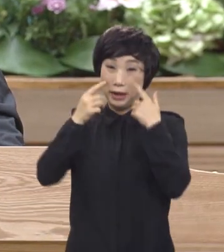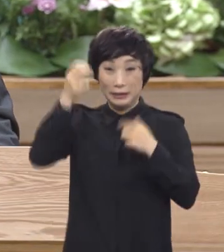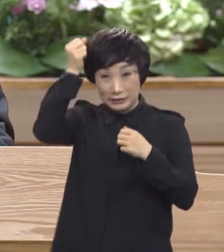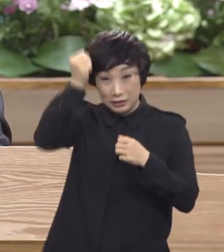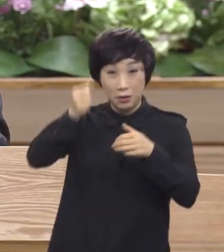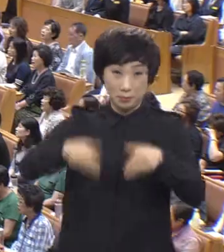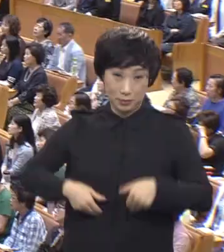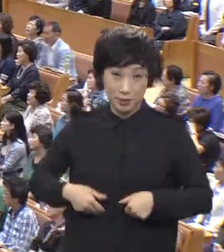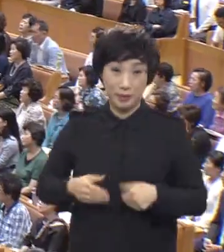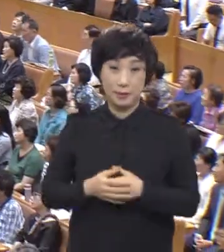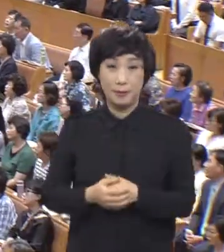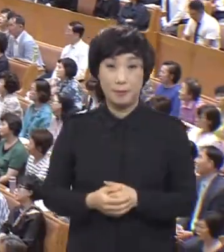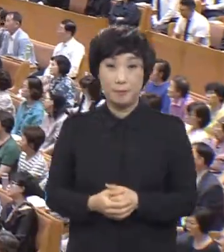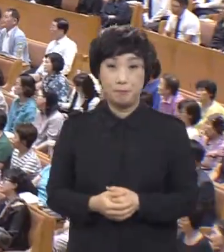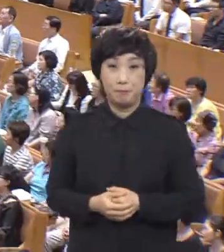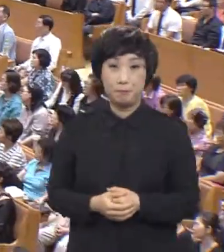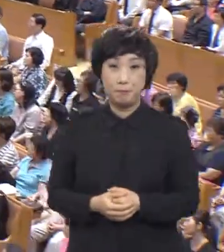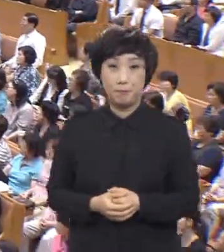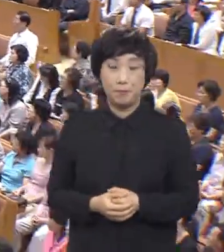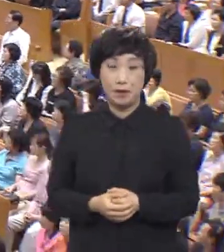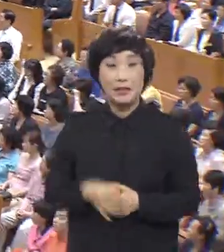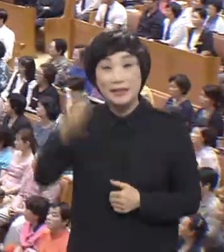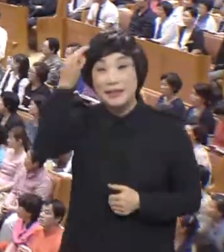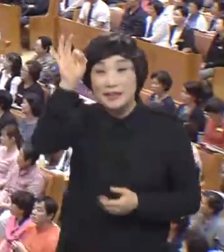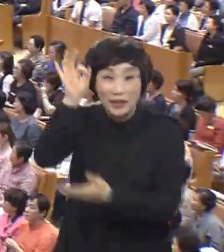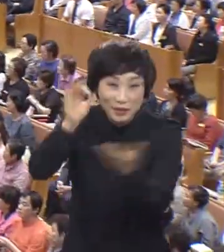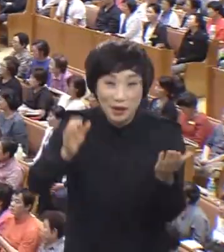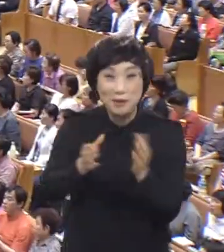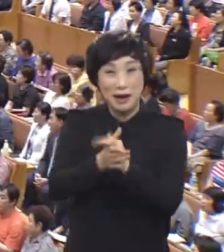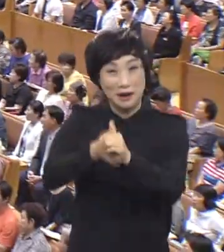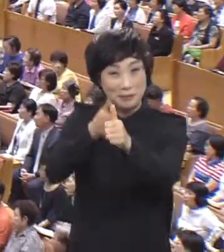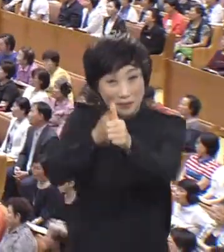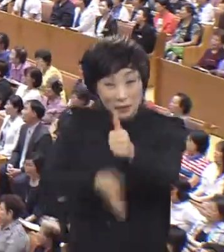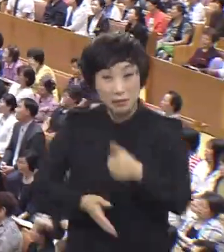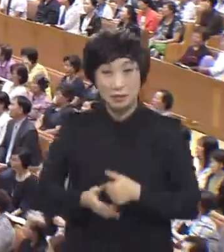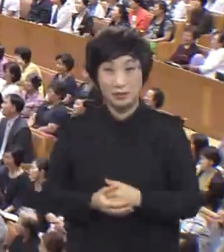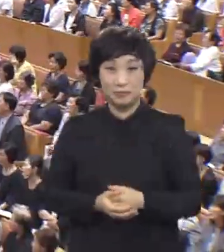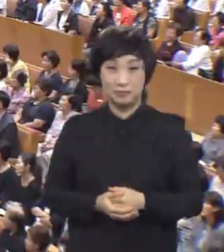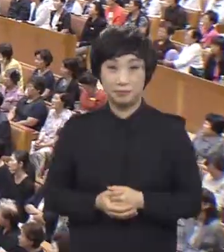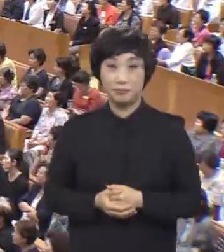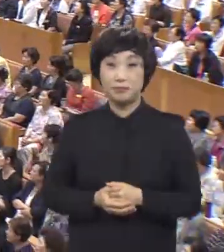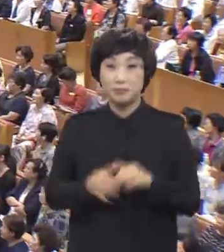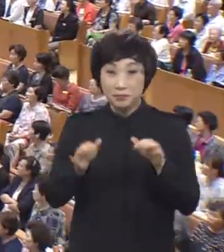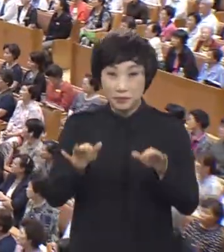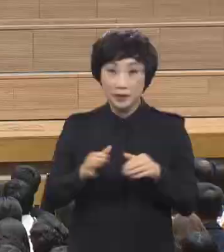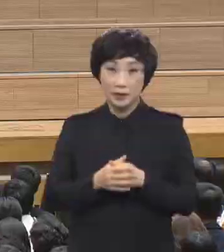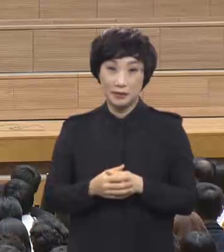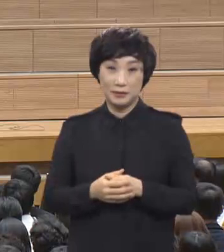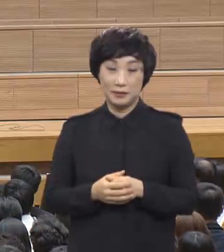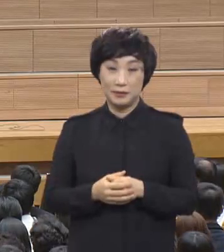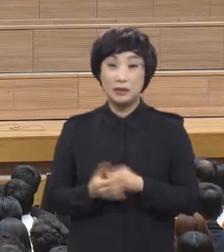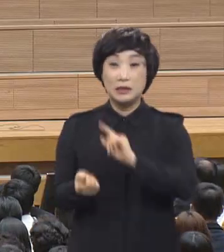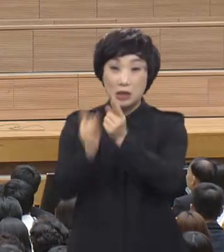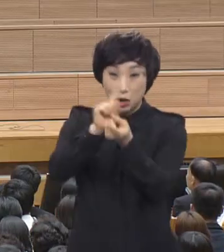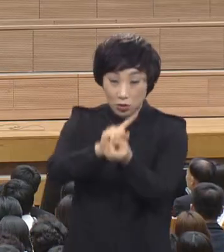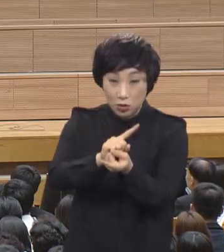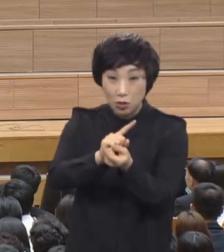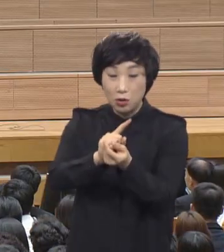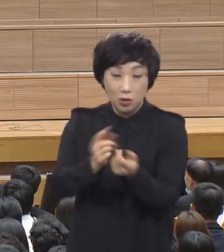알아야 합니다 인정하시면 아멘합시다 서로